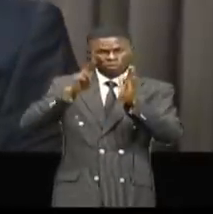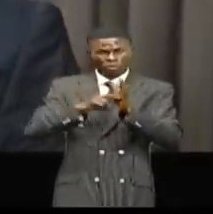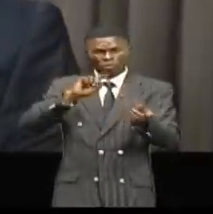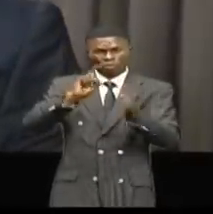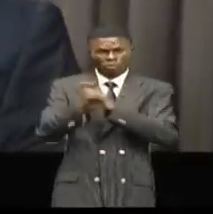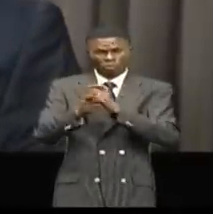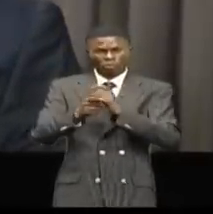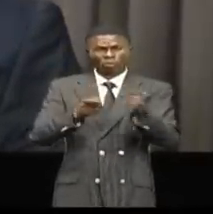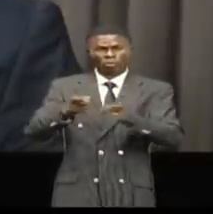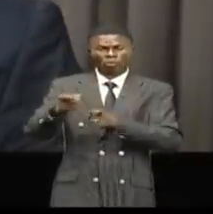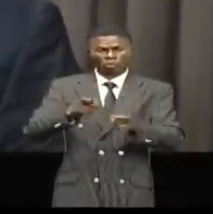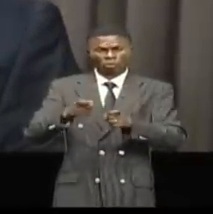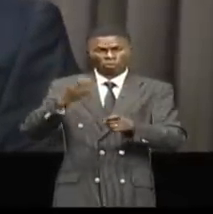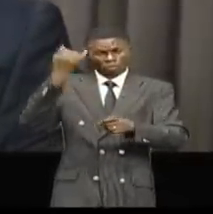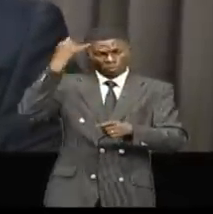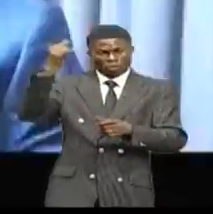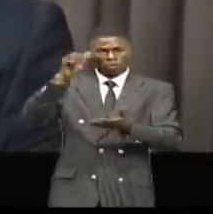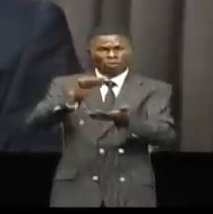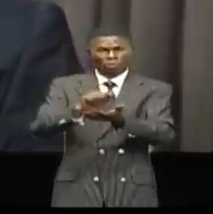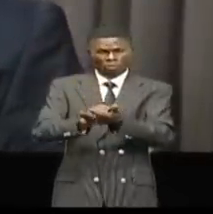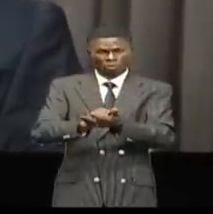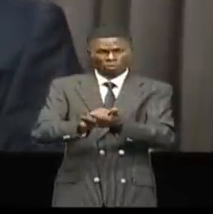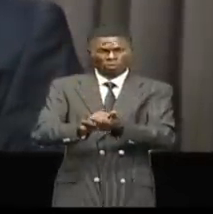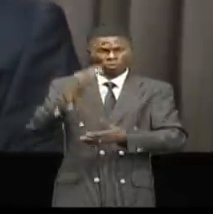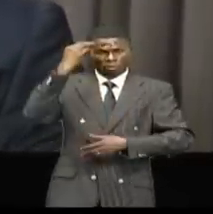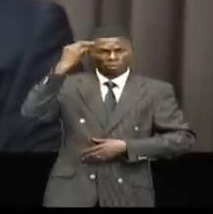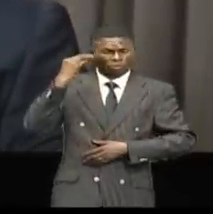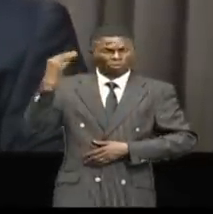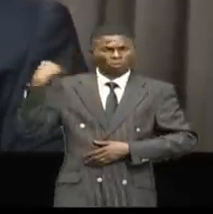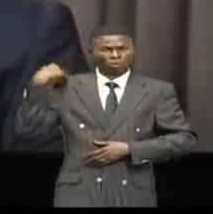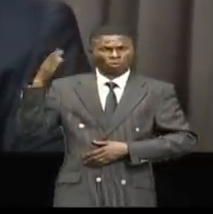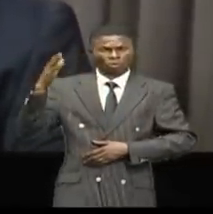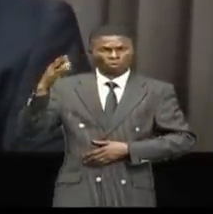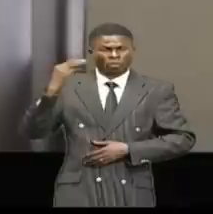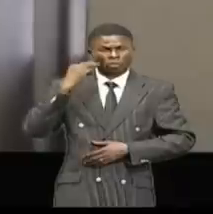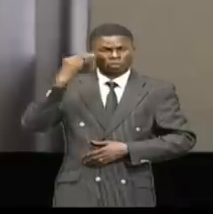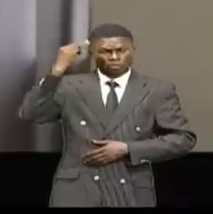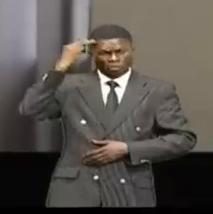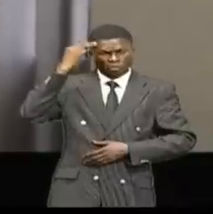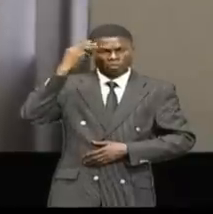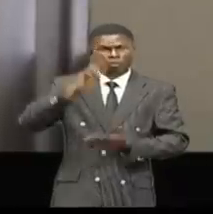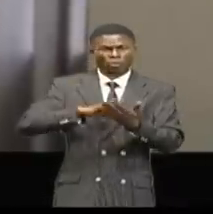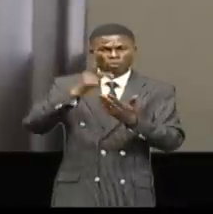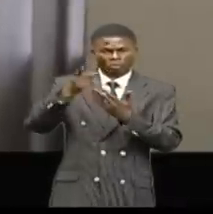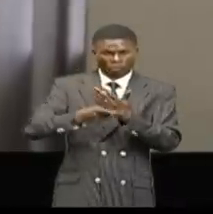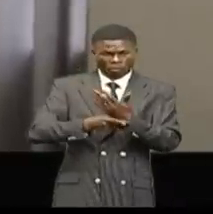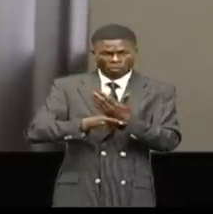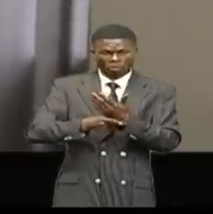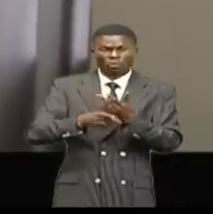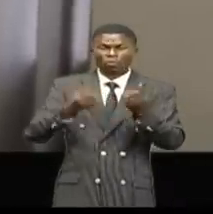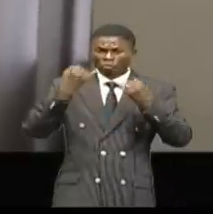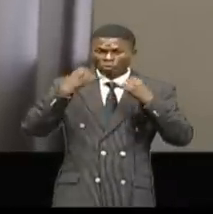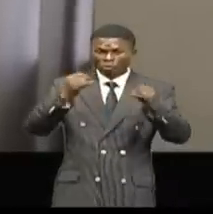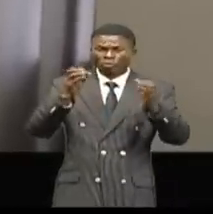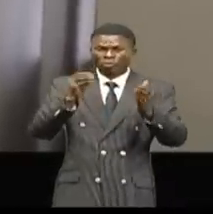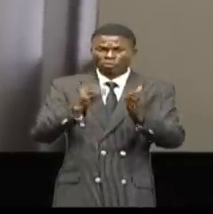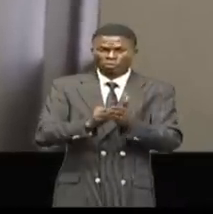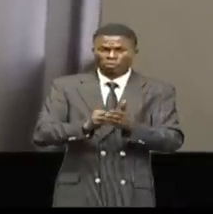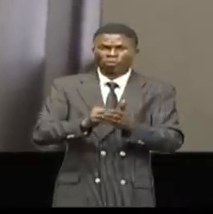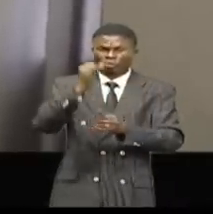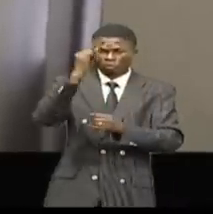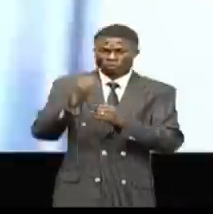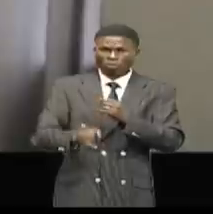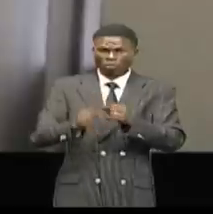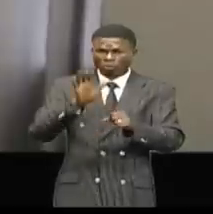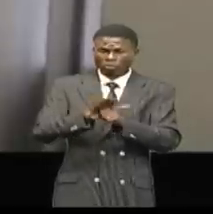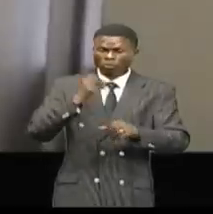la gouvernance dans ces secteurs. Les ministres d'État, ministre du Plan, a signalé qu'au terme de